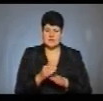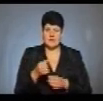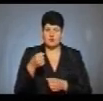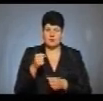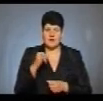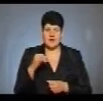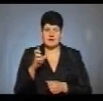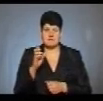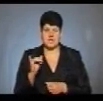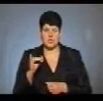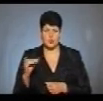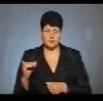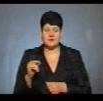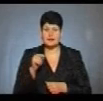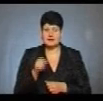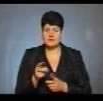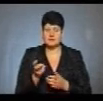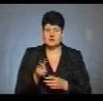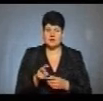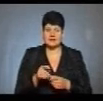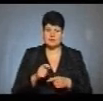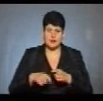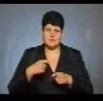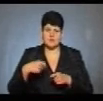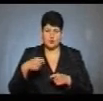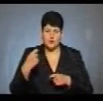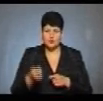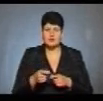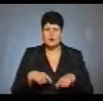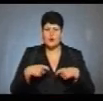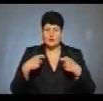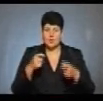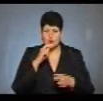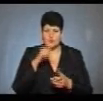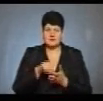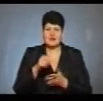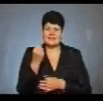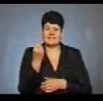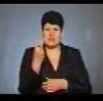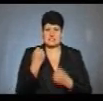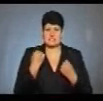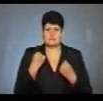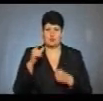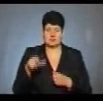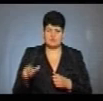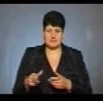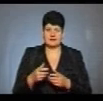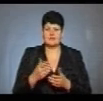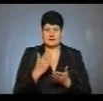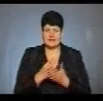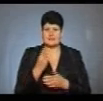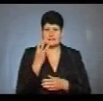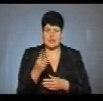IBU. Біатлоністи вийшли на дистанцію спринтерських гонок. Україну на цих змаганнях представляють 12 спортсменів. Серед них є три